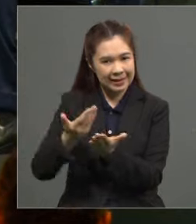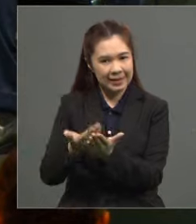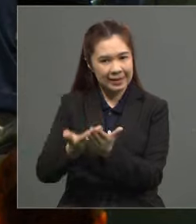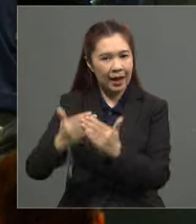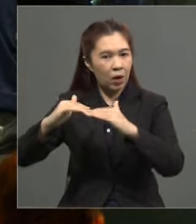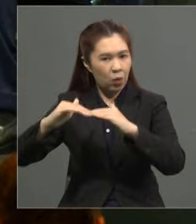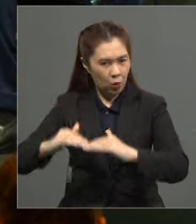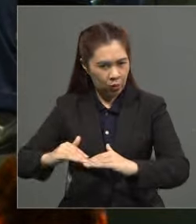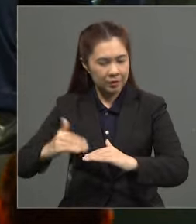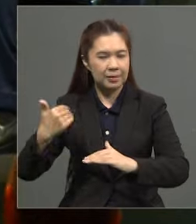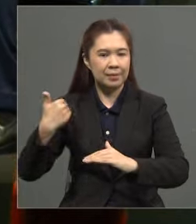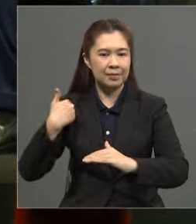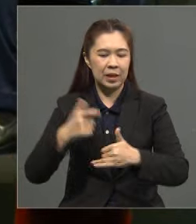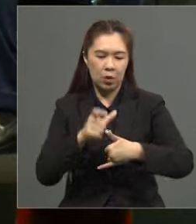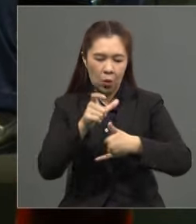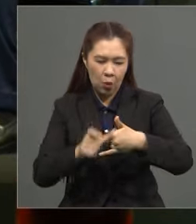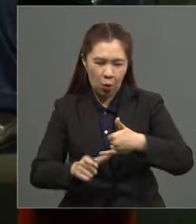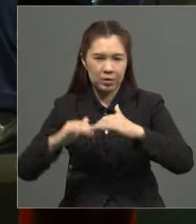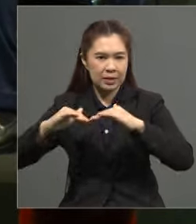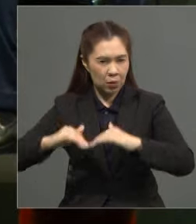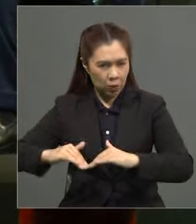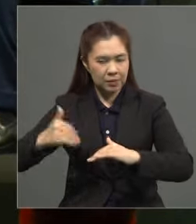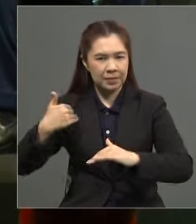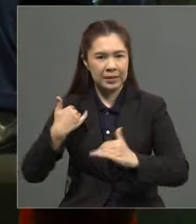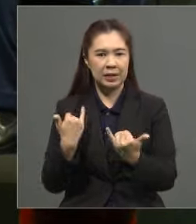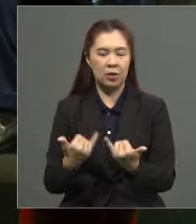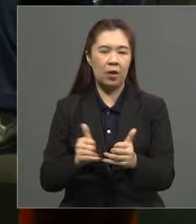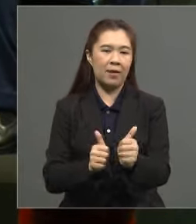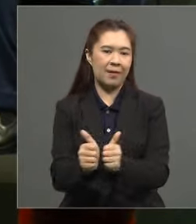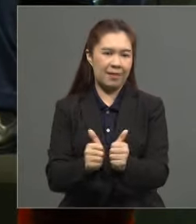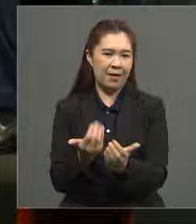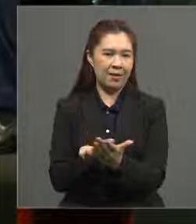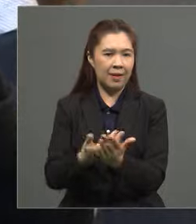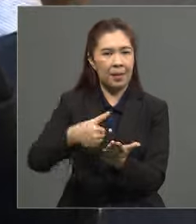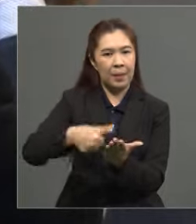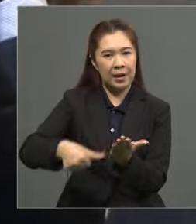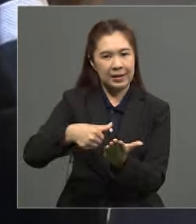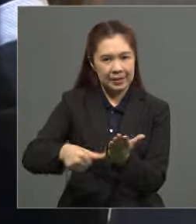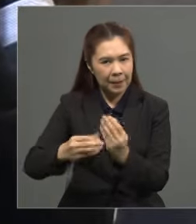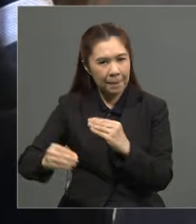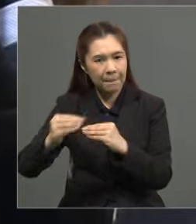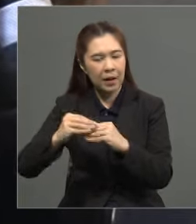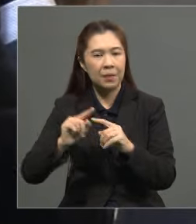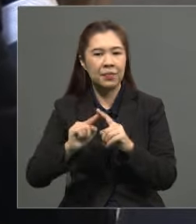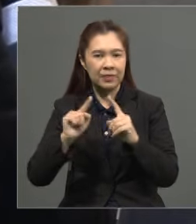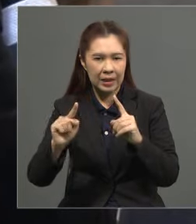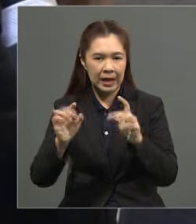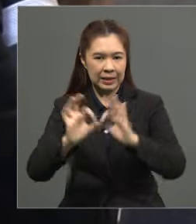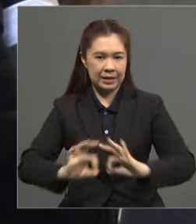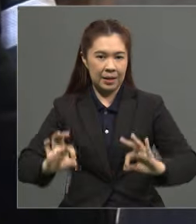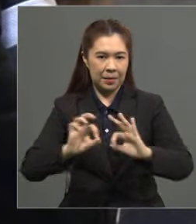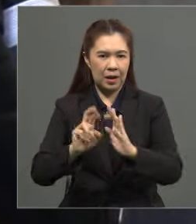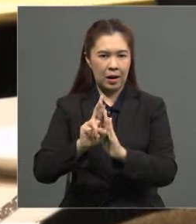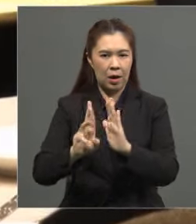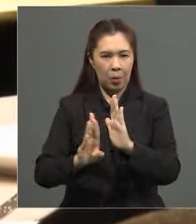ได้ส่วนบุคคลและภาษีนิติบุคคลให้สามารถแข่งขันและเก็บภาษีมูลค่าเพิ่มขึ้นแต่จำเป็นจะต้องมีระบบ